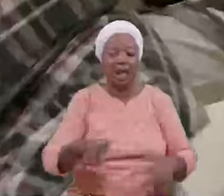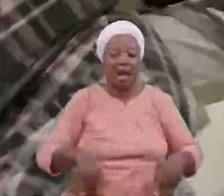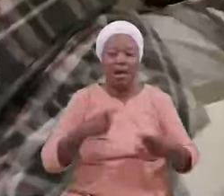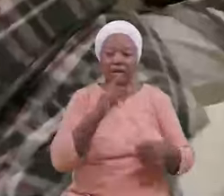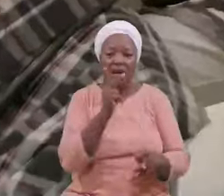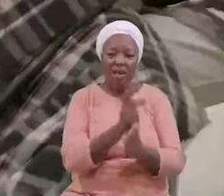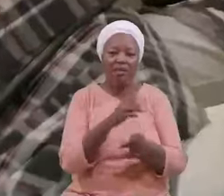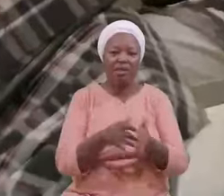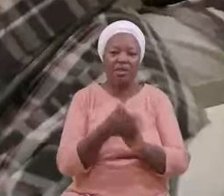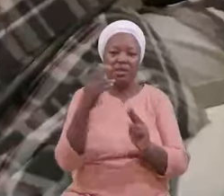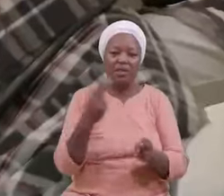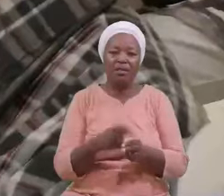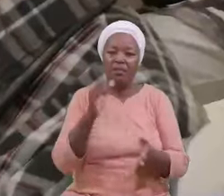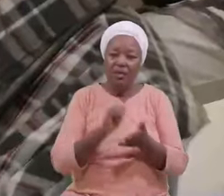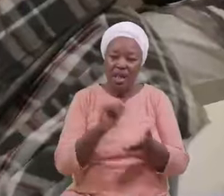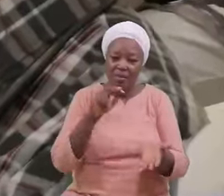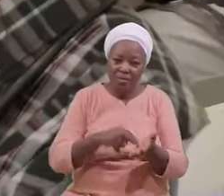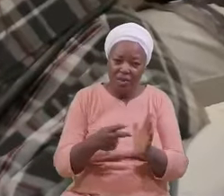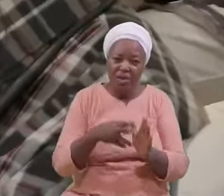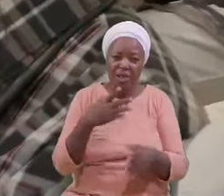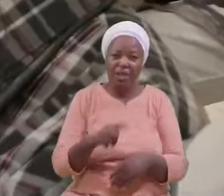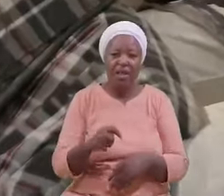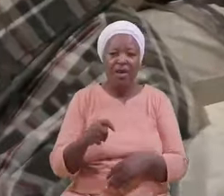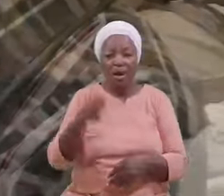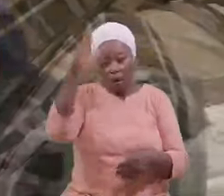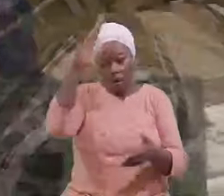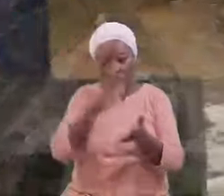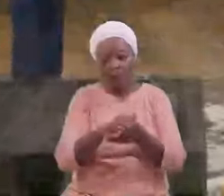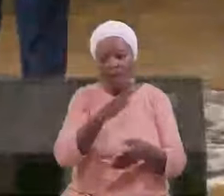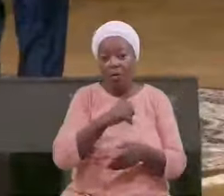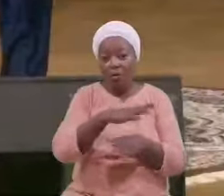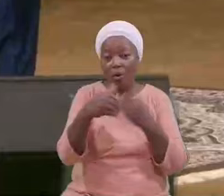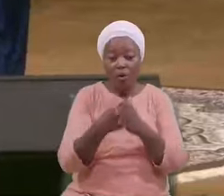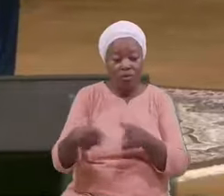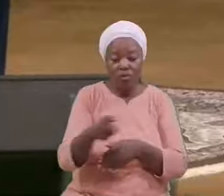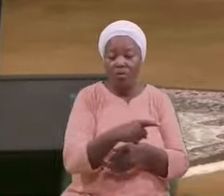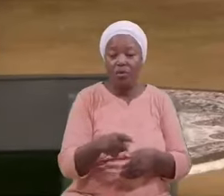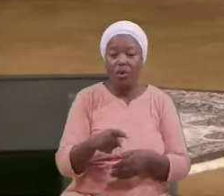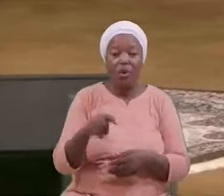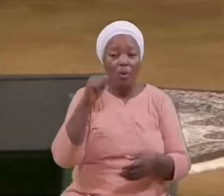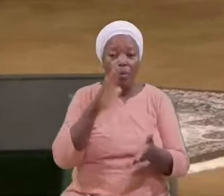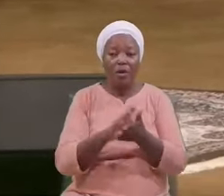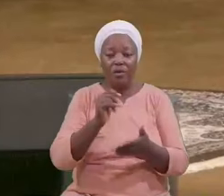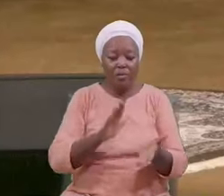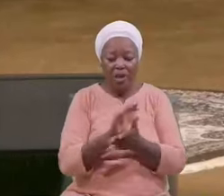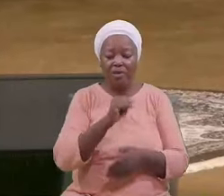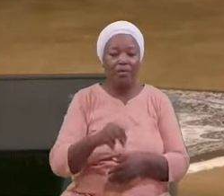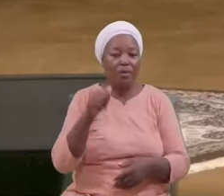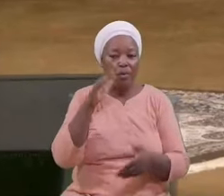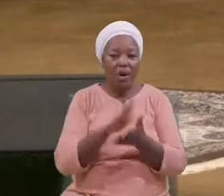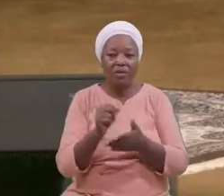que les maris de nos sœurs, si votre mari est